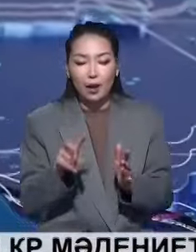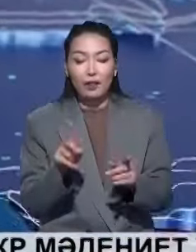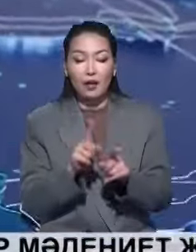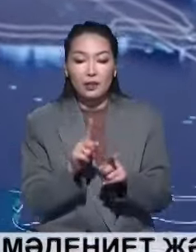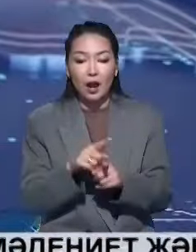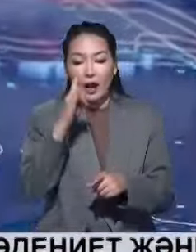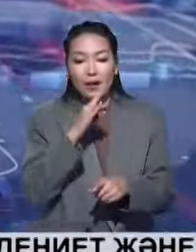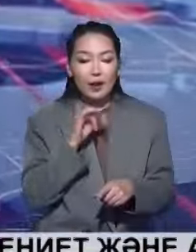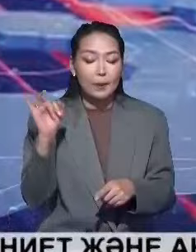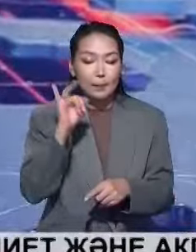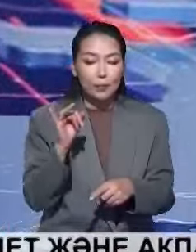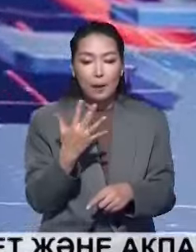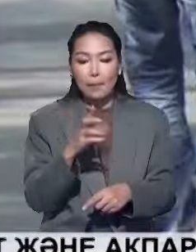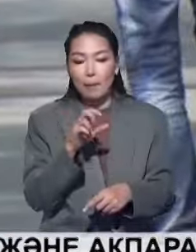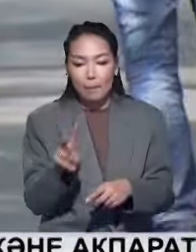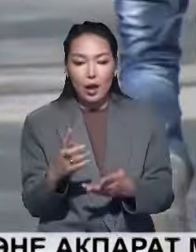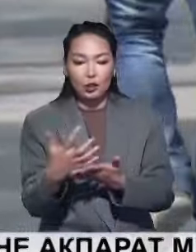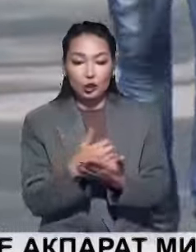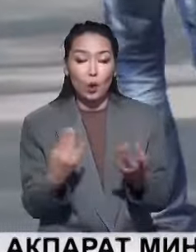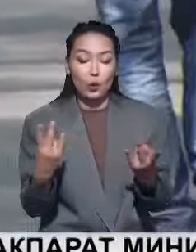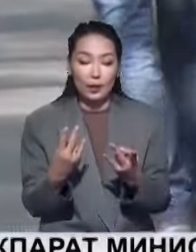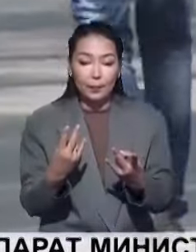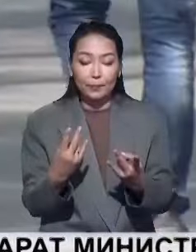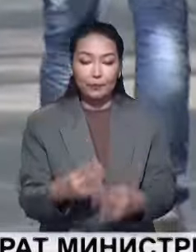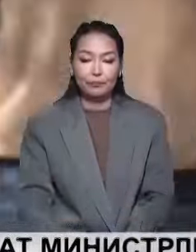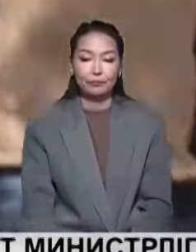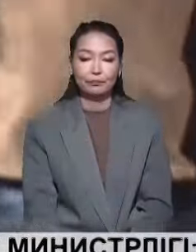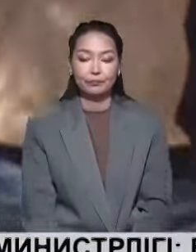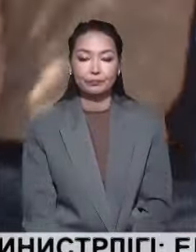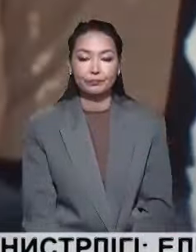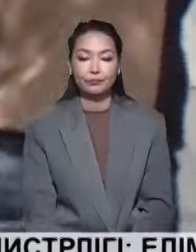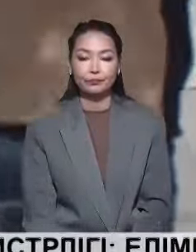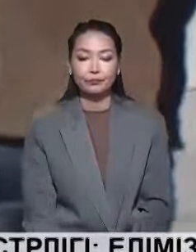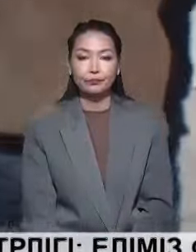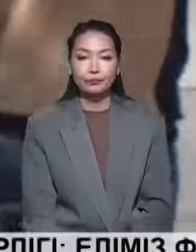Қазақстан тарихы пәнінен 5 балл жинауы тиіс. Арайлым Қанатқызы, Олег Федоров, Астана Таймс.